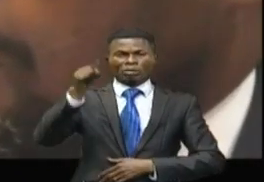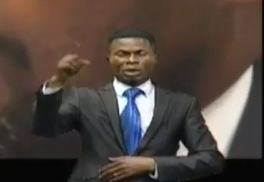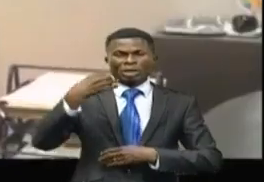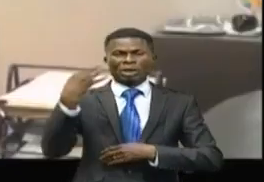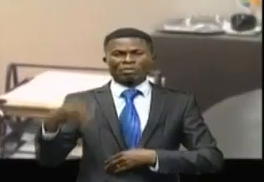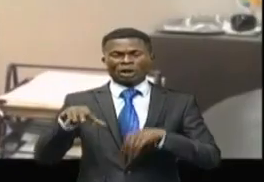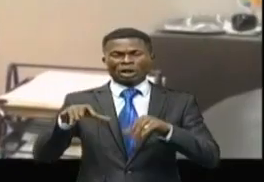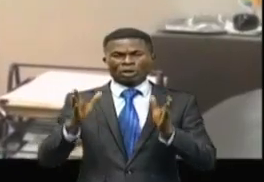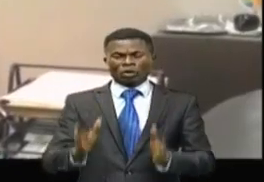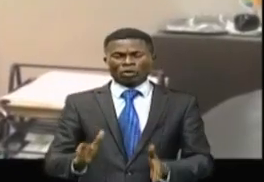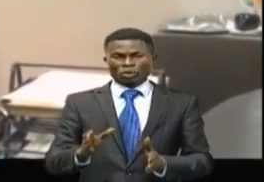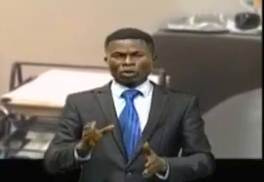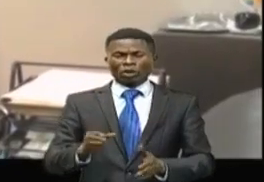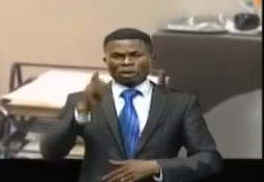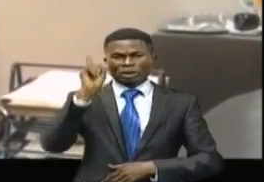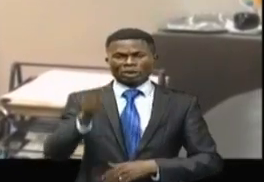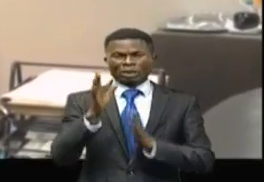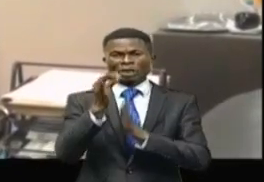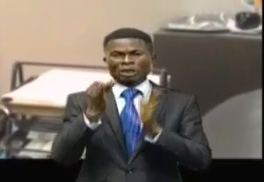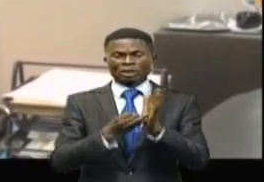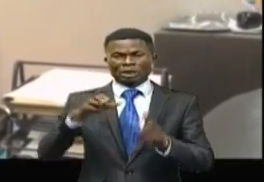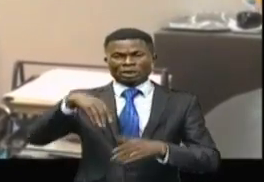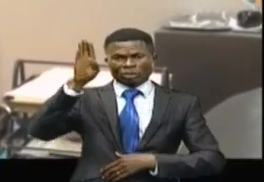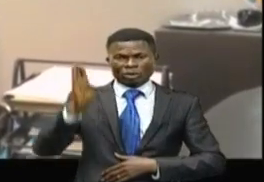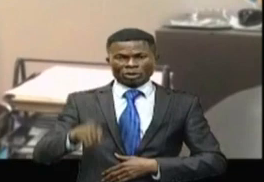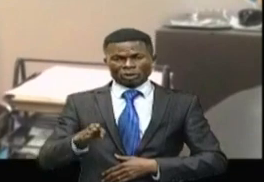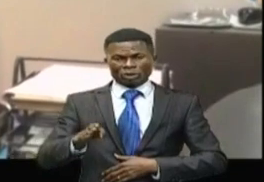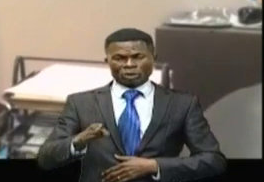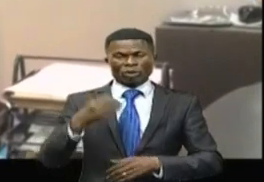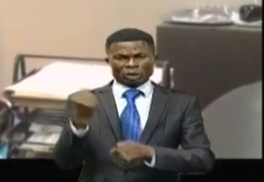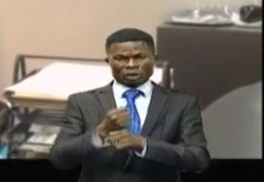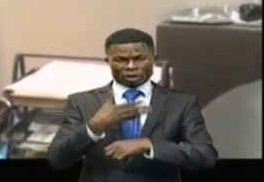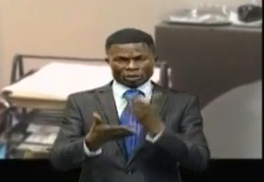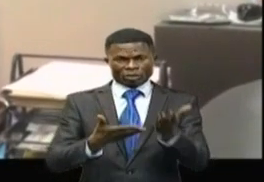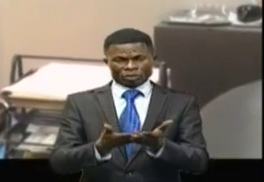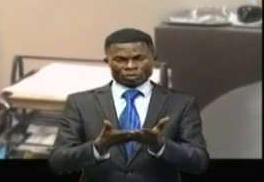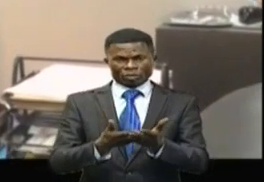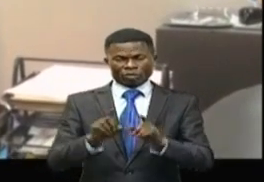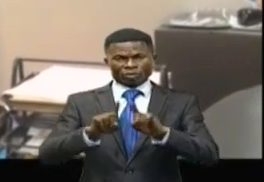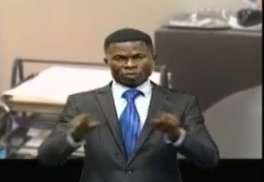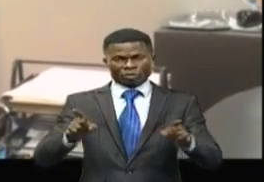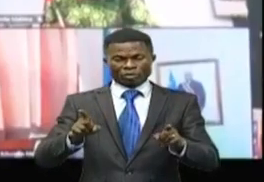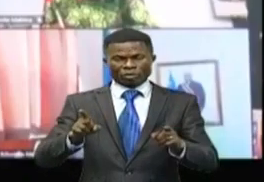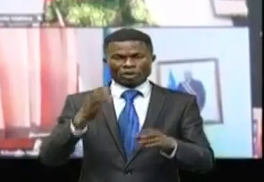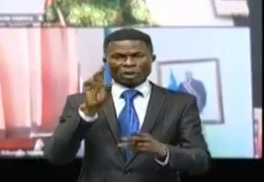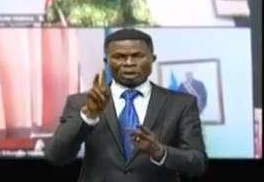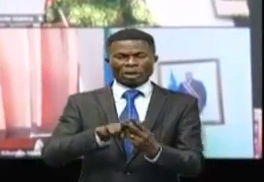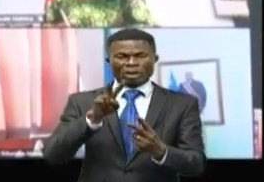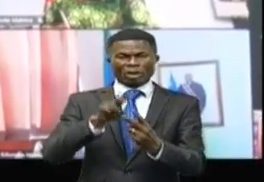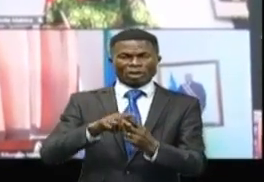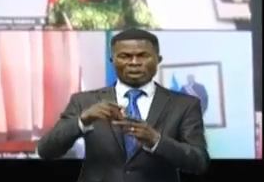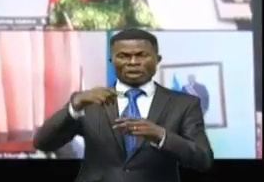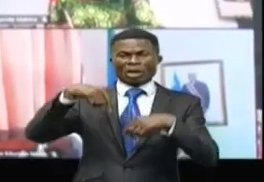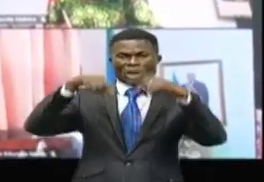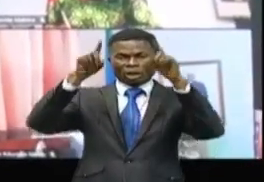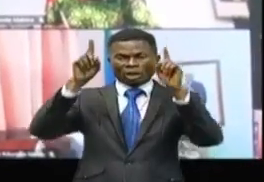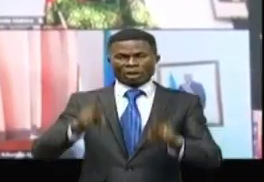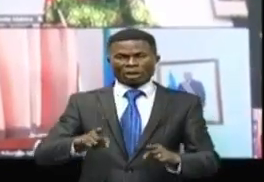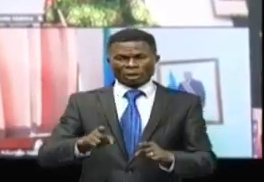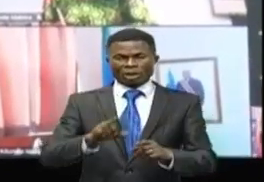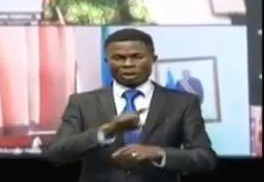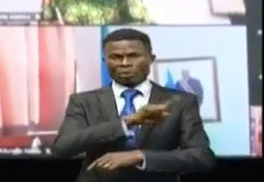soit 117 % le taux des réalisations par rapport aux prévisions mensuelles qui arrêtait à